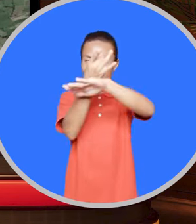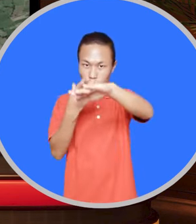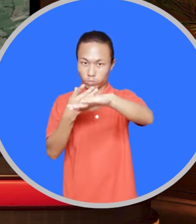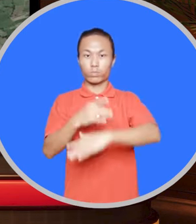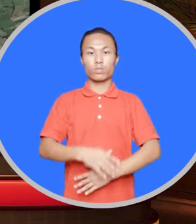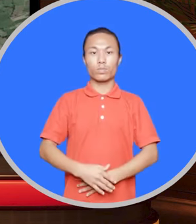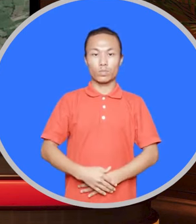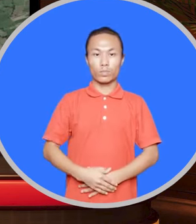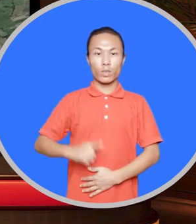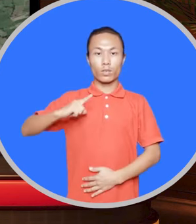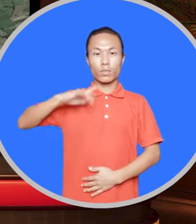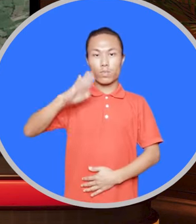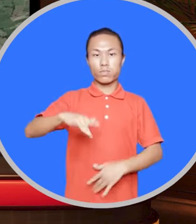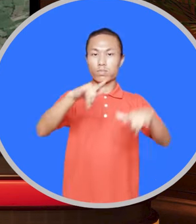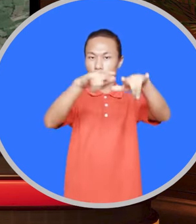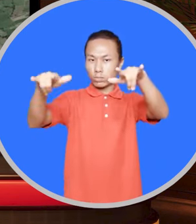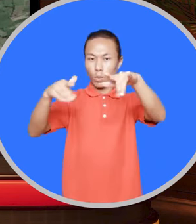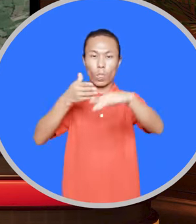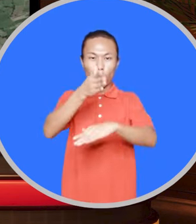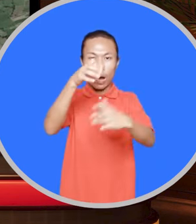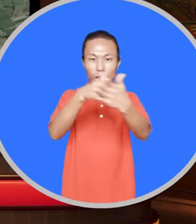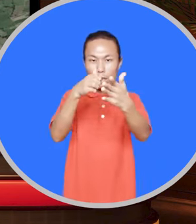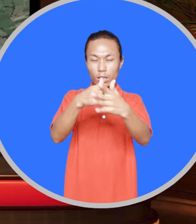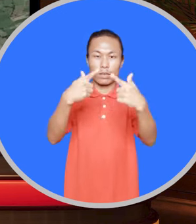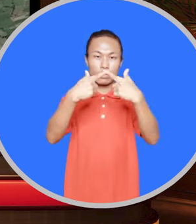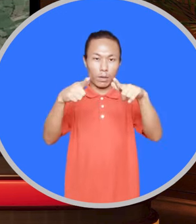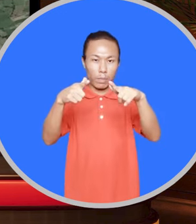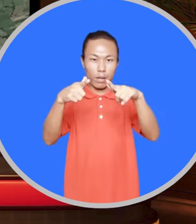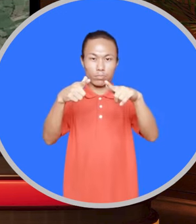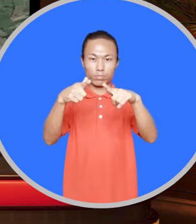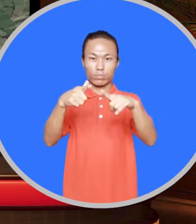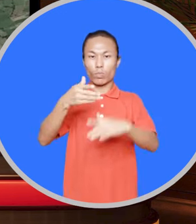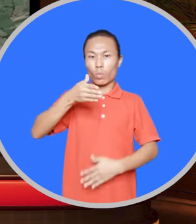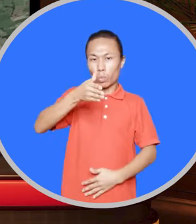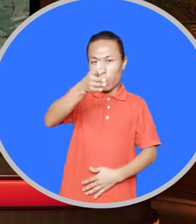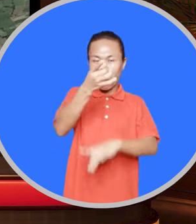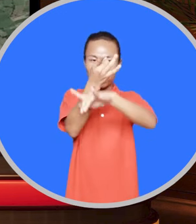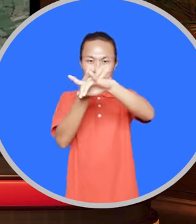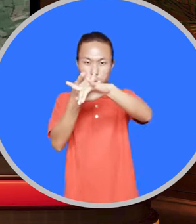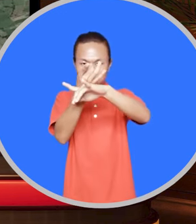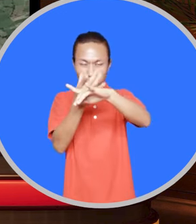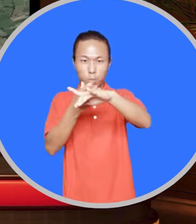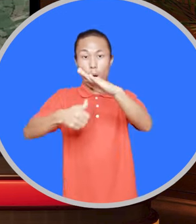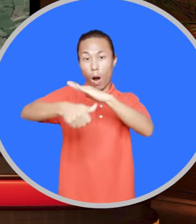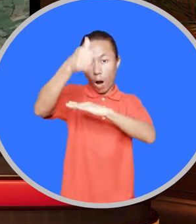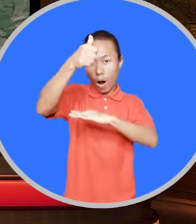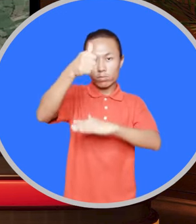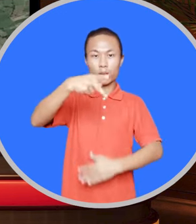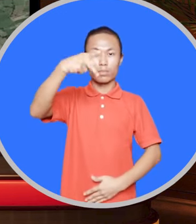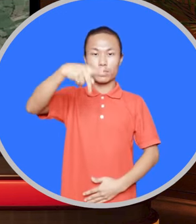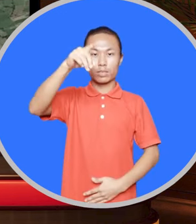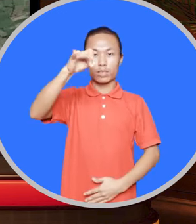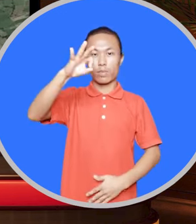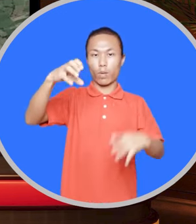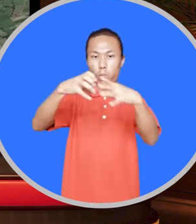မြစ်ကြီးနားမြို့ကအကြမ်းဖက်နံပောင်လေတပ်ကိုစီရေးပြမဲ့အဖြစ်တိုက်ခိုက်ခဲ့ရလို့ MPPDF တပ်ဖွဲ့တာဝန်ခံကပြောပါရ